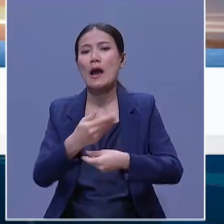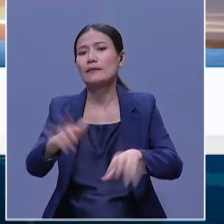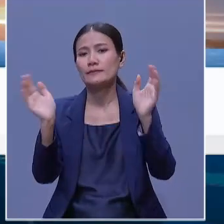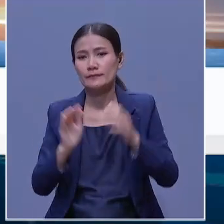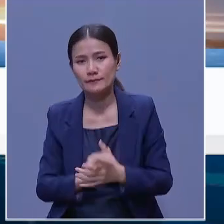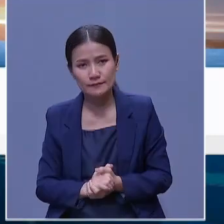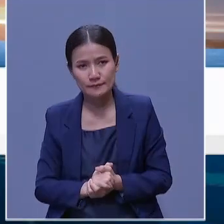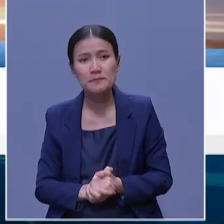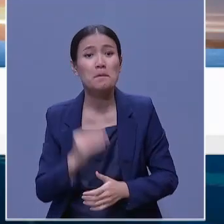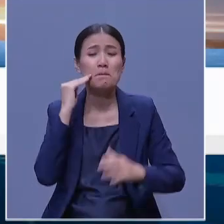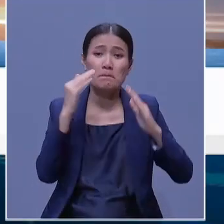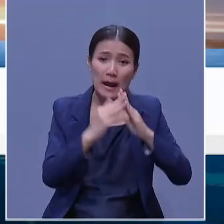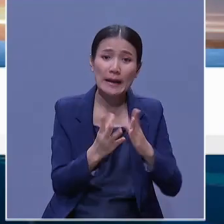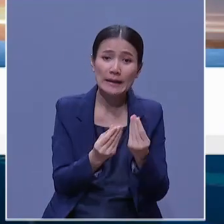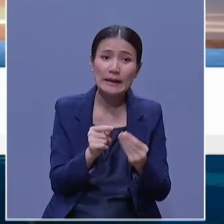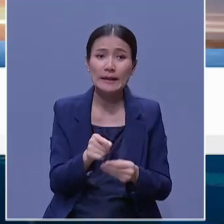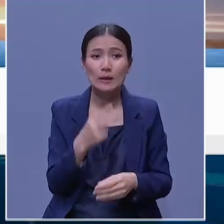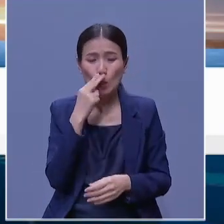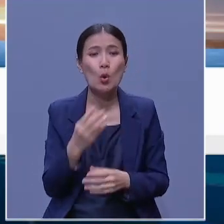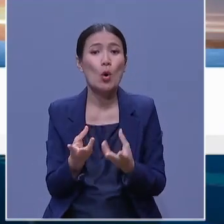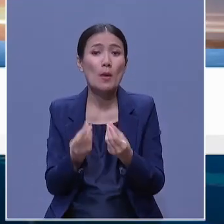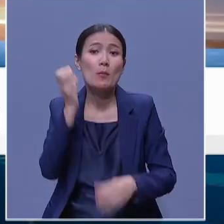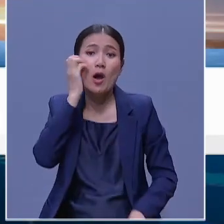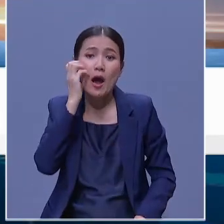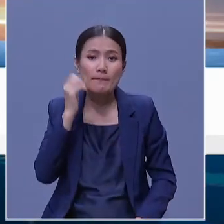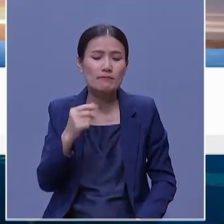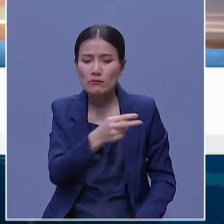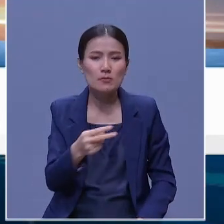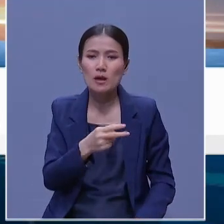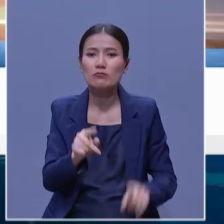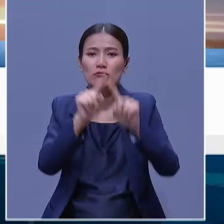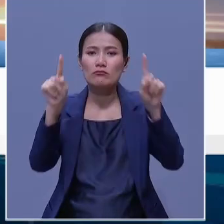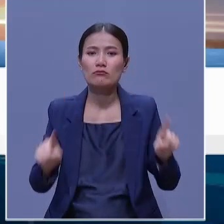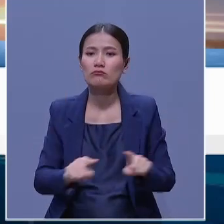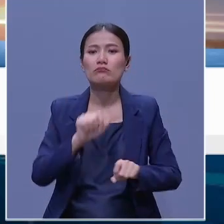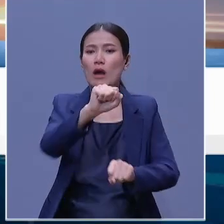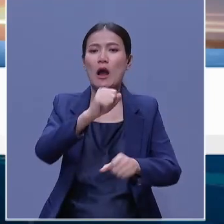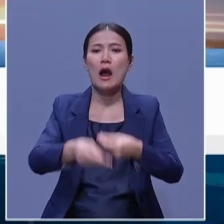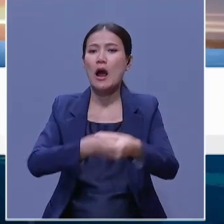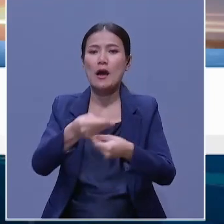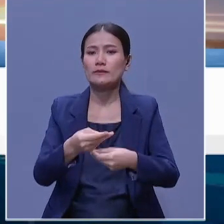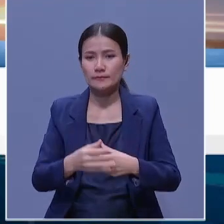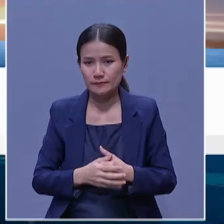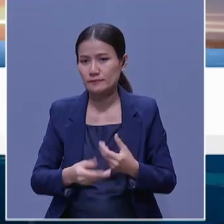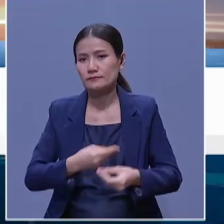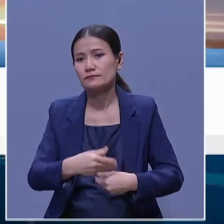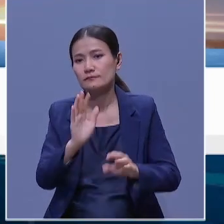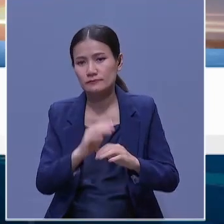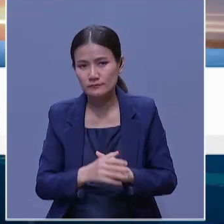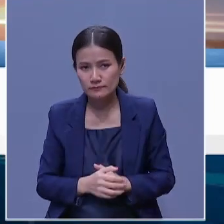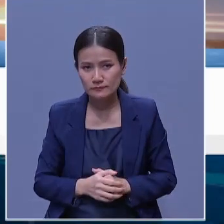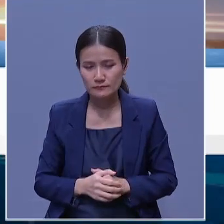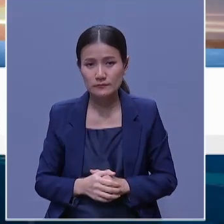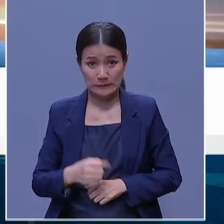านพร้อมที่ดินเนื้อที่เท่าไหร่ยังไงเบอร์โทรศัพท์เสร็จสับเลยนะครับคุณชนะภัยกมุตมาศหนึ่งในชาวบ้